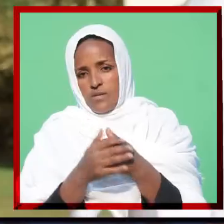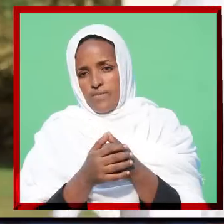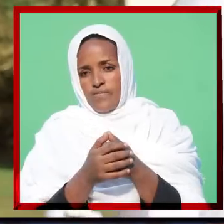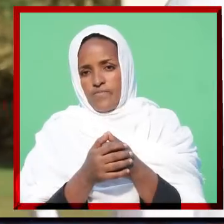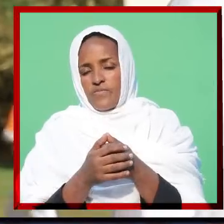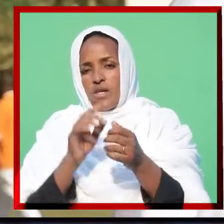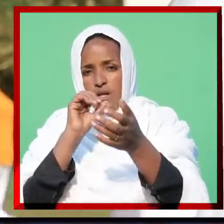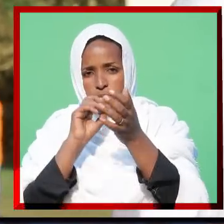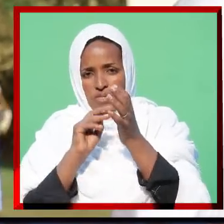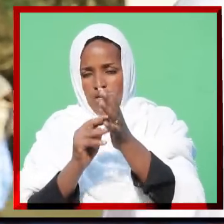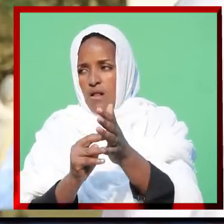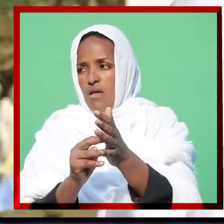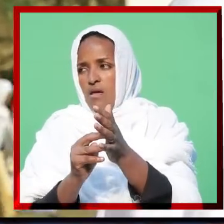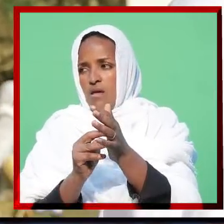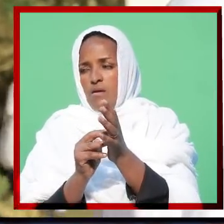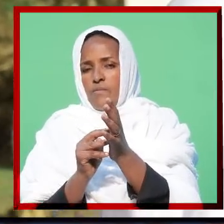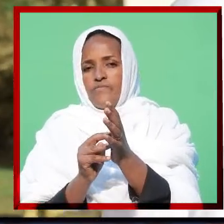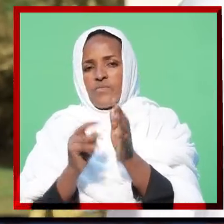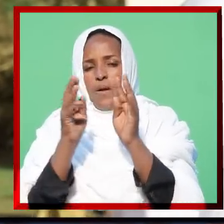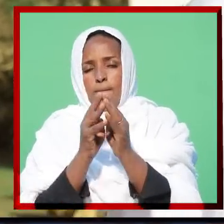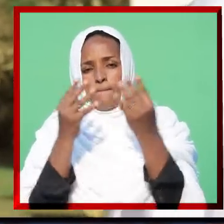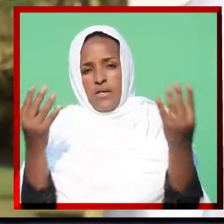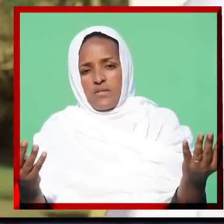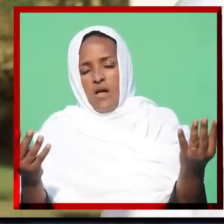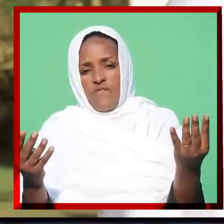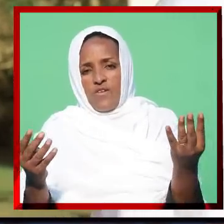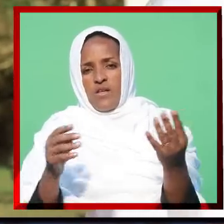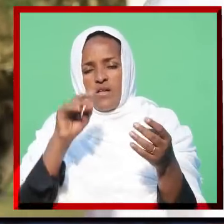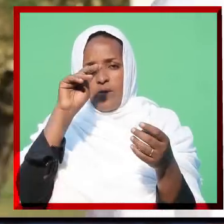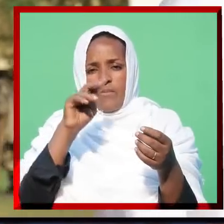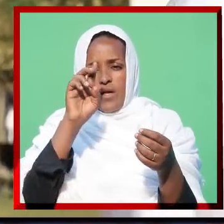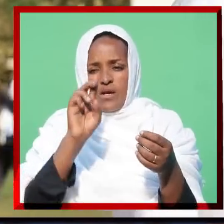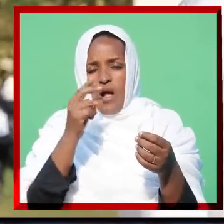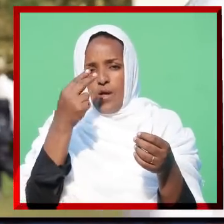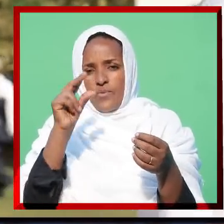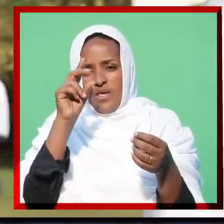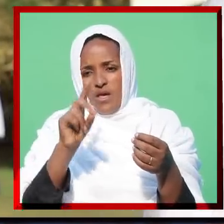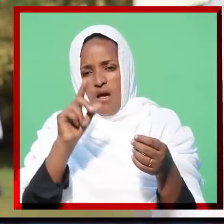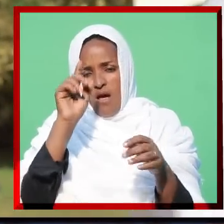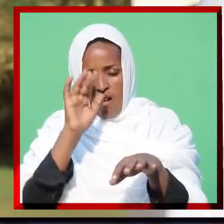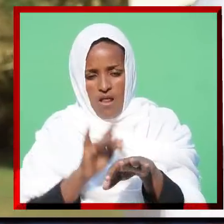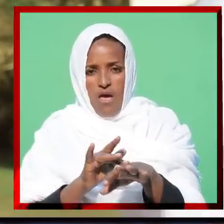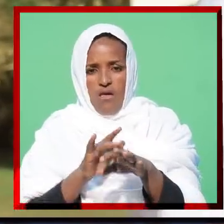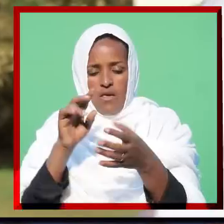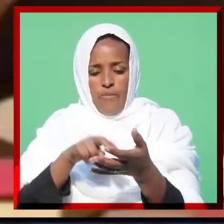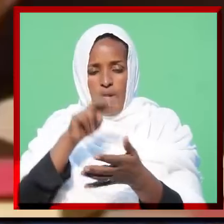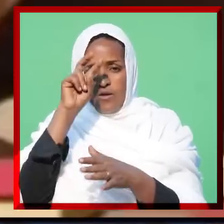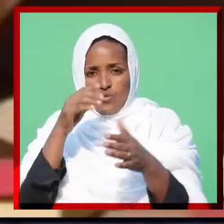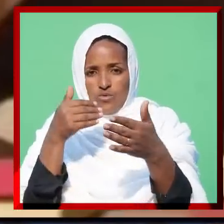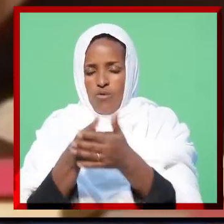አይመስለኝም። ለምሳሌ መጽሐፈ መቃብያ ላይ የሚያነሱትን